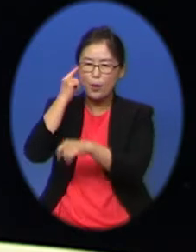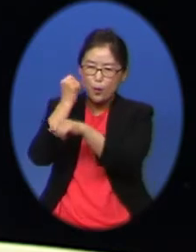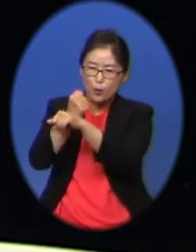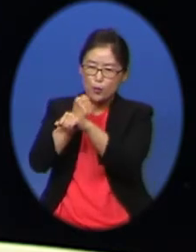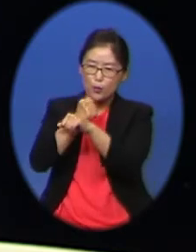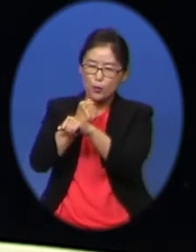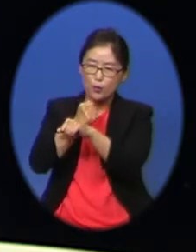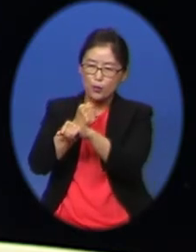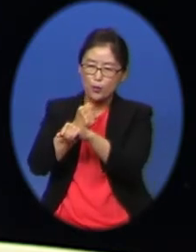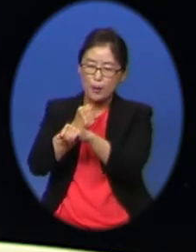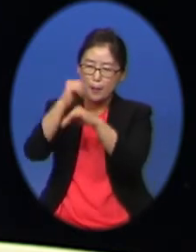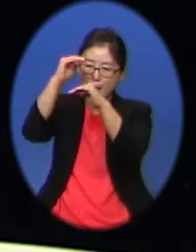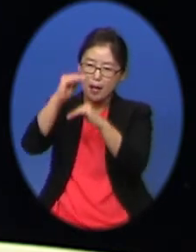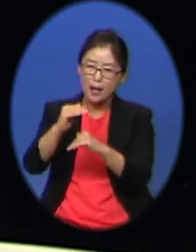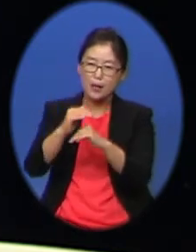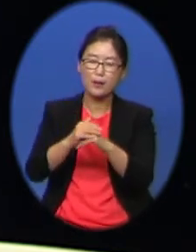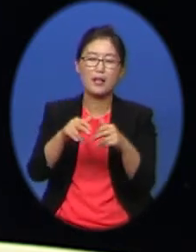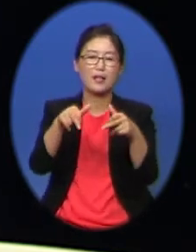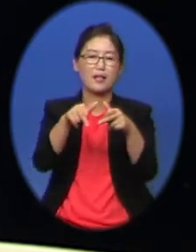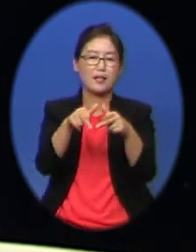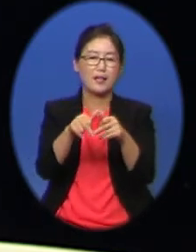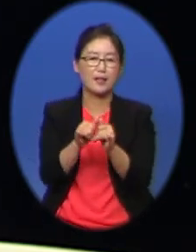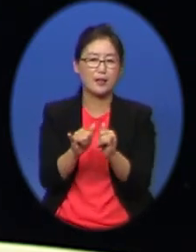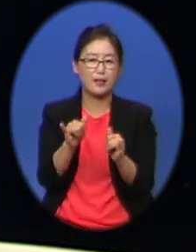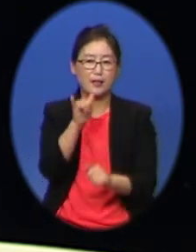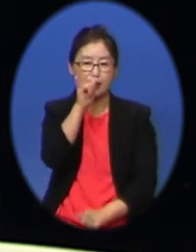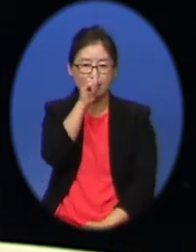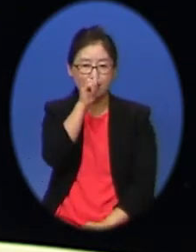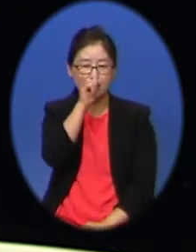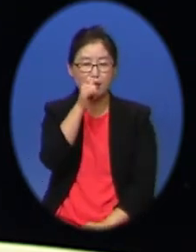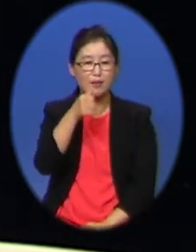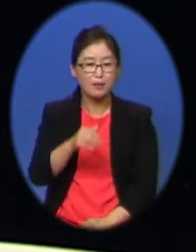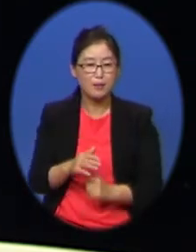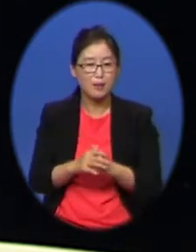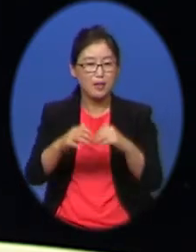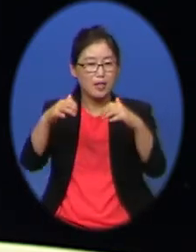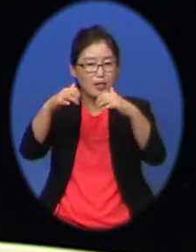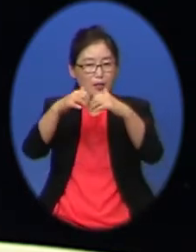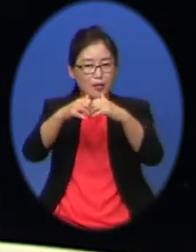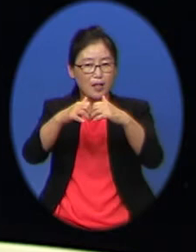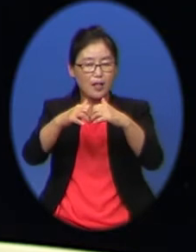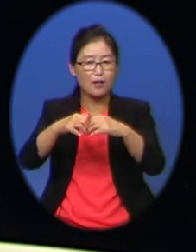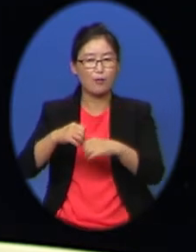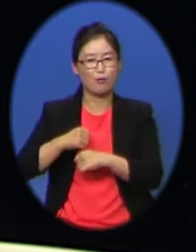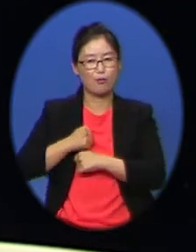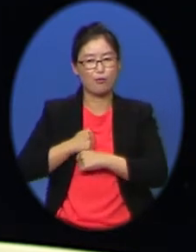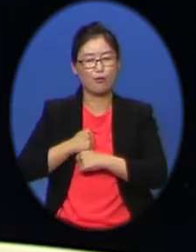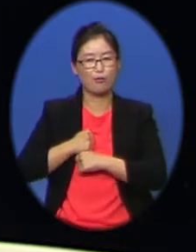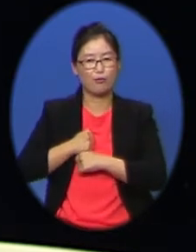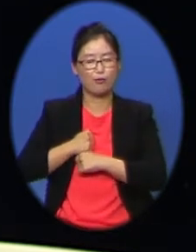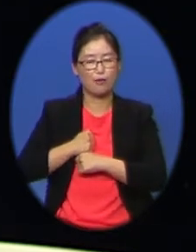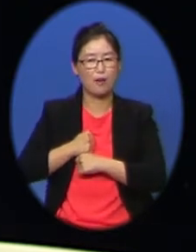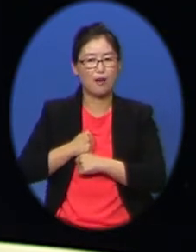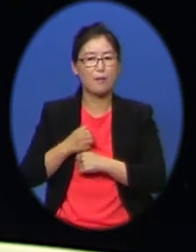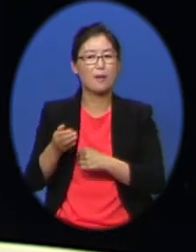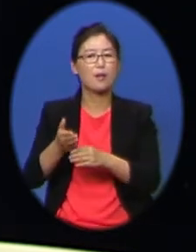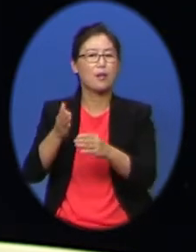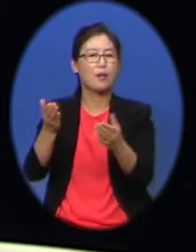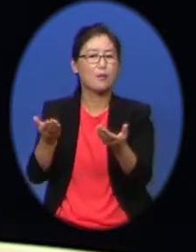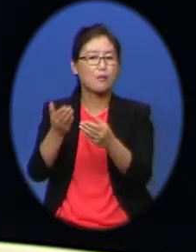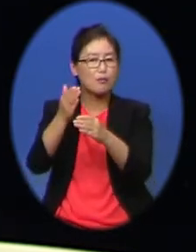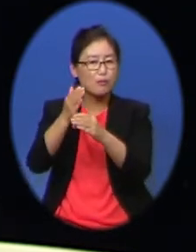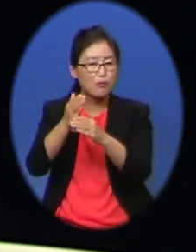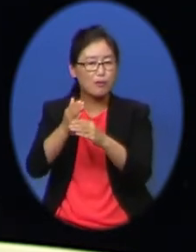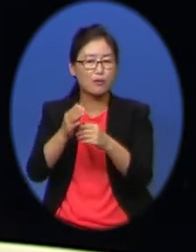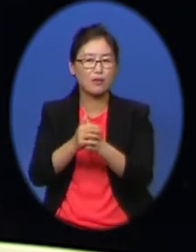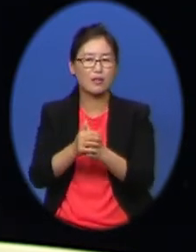당사자분들이 몇 분 계시기는 하지만 현재까지 전쟁이나 군복무 중에서 부상을 입어서 장애를 입으신 분을 제가